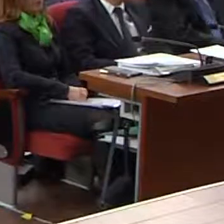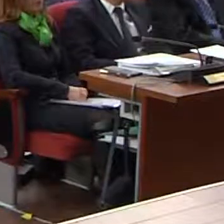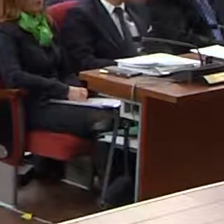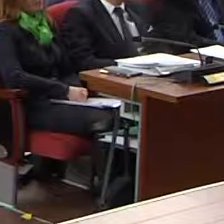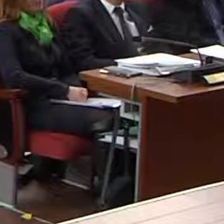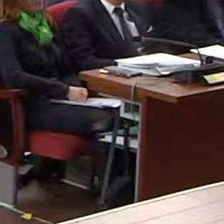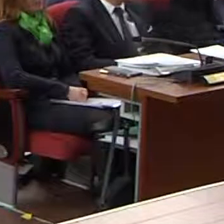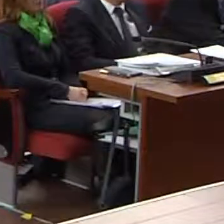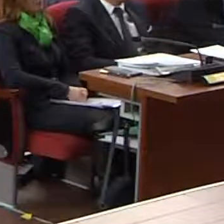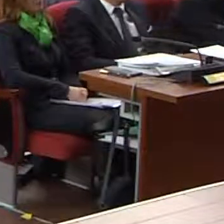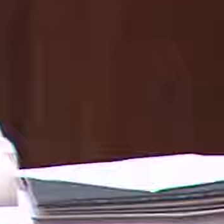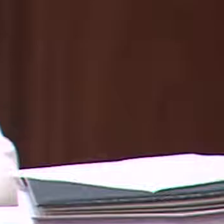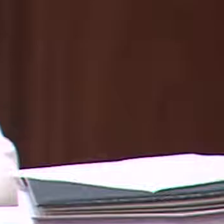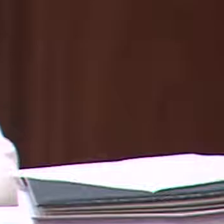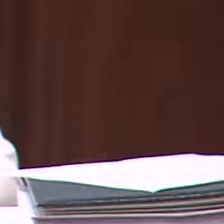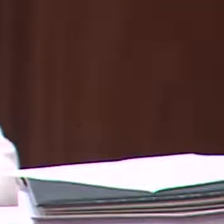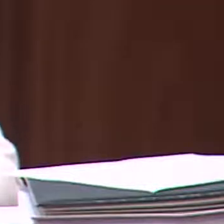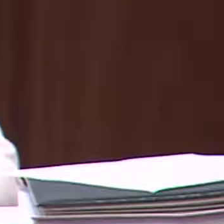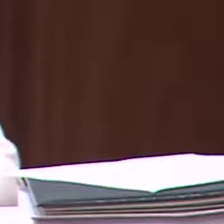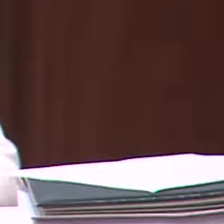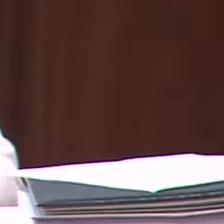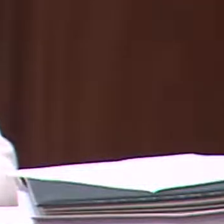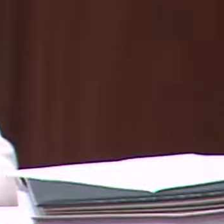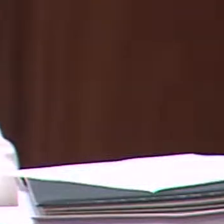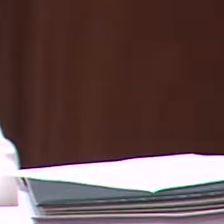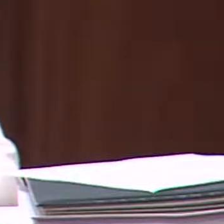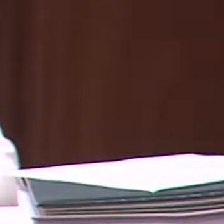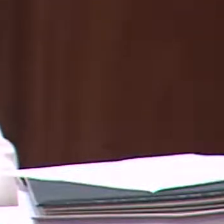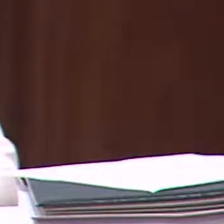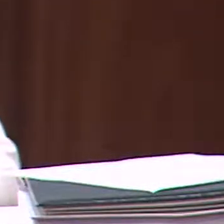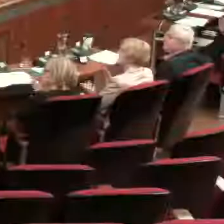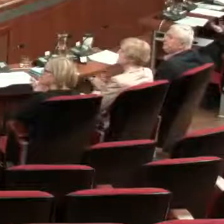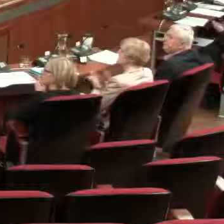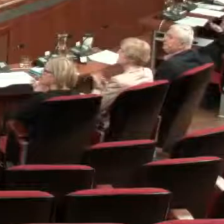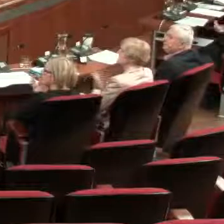Gorąco witam Katarzynę Jabłońską, tłumacza i wykładowcę języka migowego.